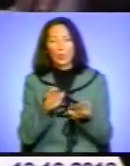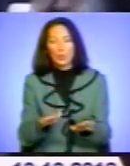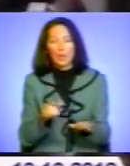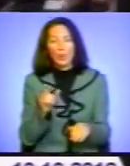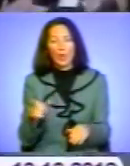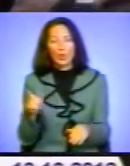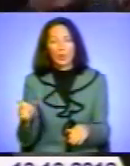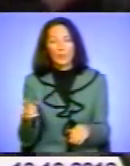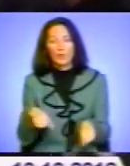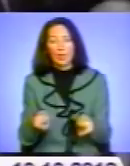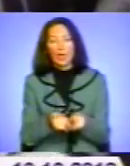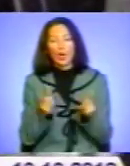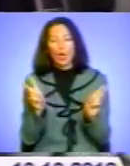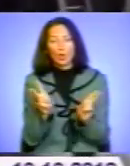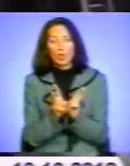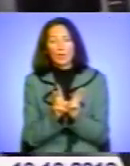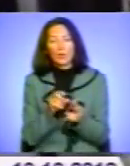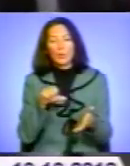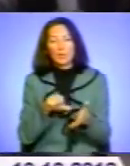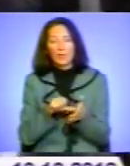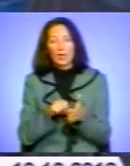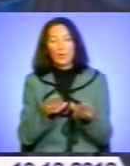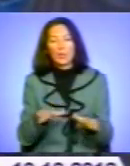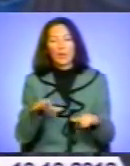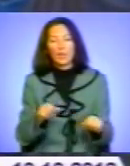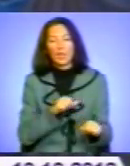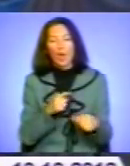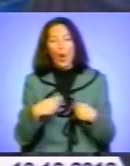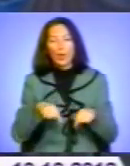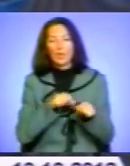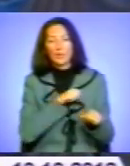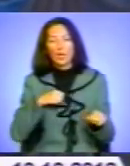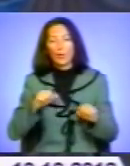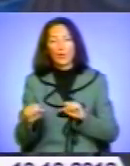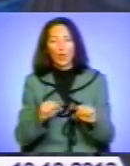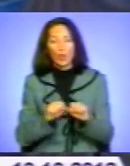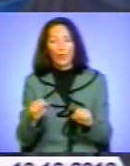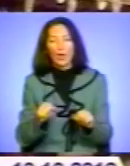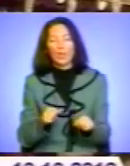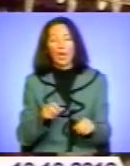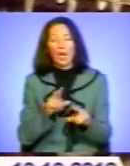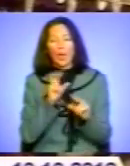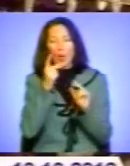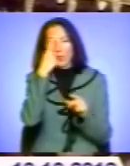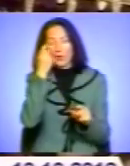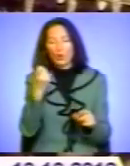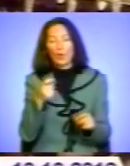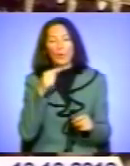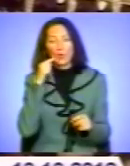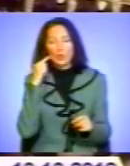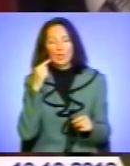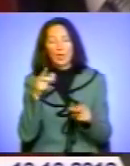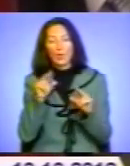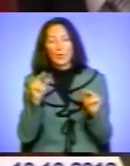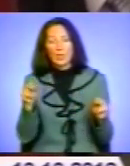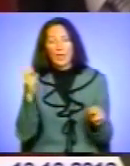прем'єр зустрівся із представниками місцевої влади та органів самоврядування. Микола Азаров повідомив, Росія висунула Києву умову вступ України до Митного Союзу